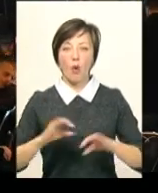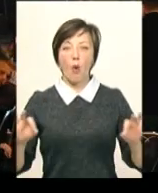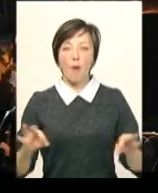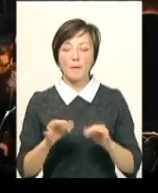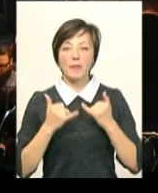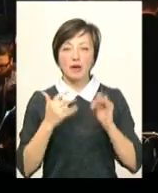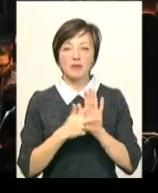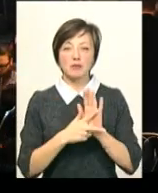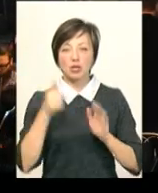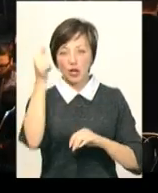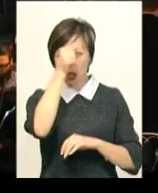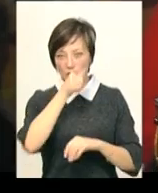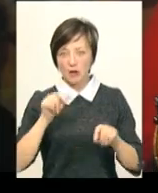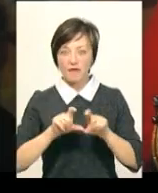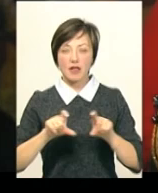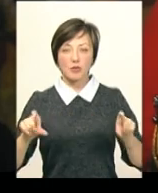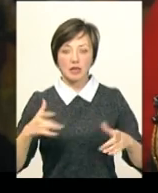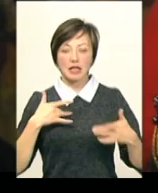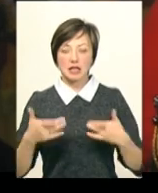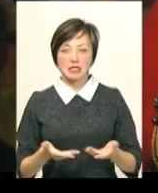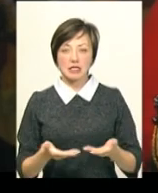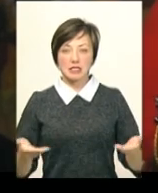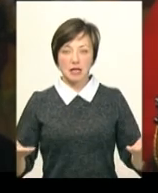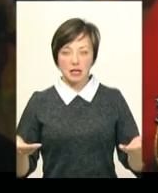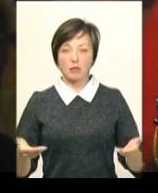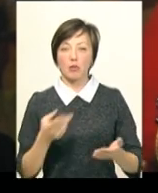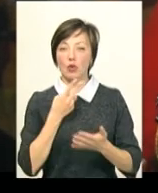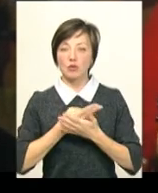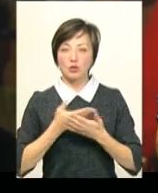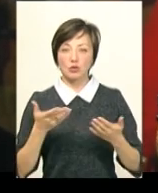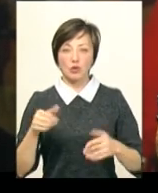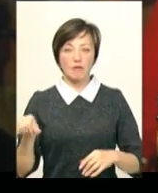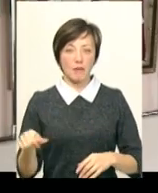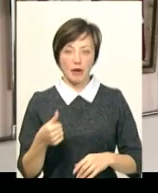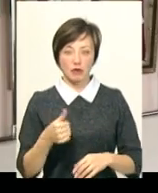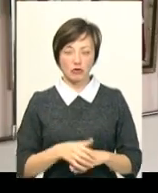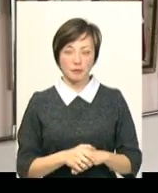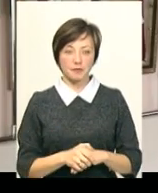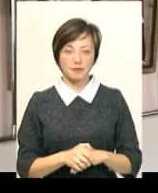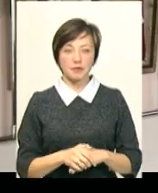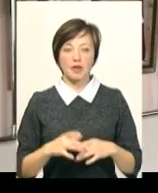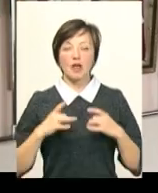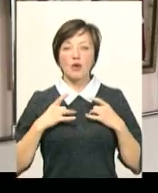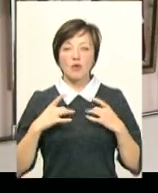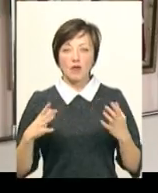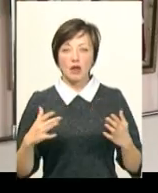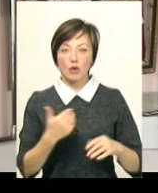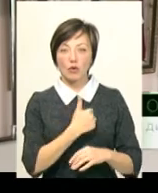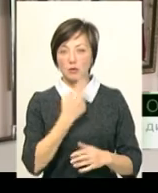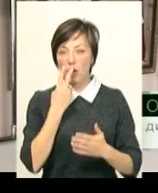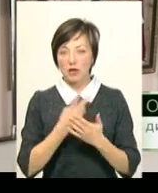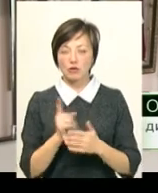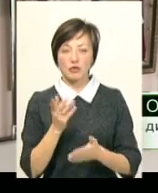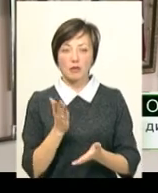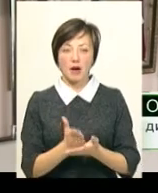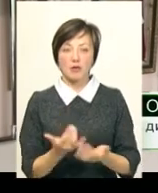приурочили 80-річчю філармонії. На сцені закладу культури продемонструють її вперше. Ювілей ми хочемо показати те, що ми